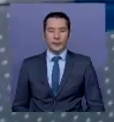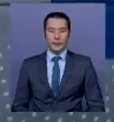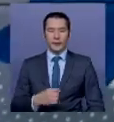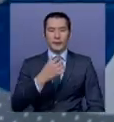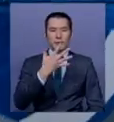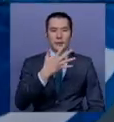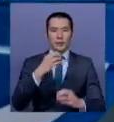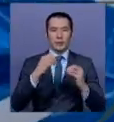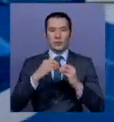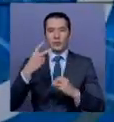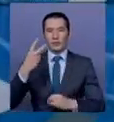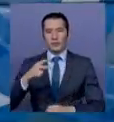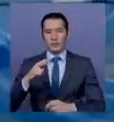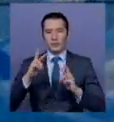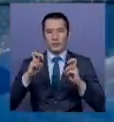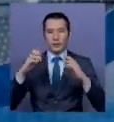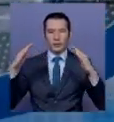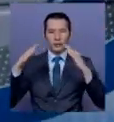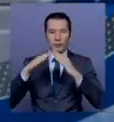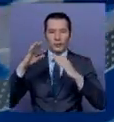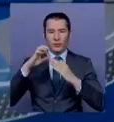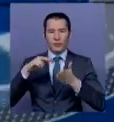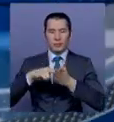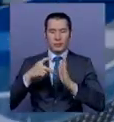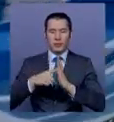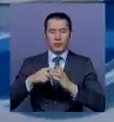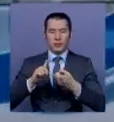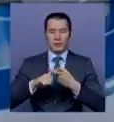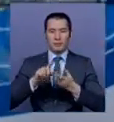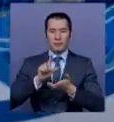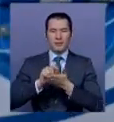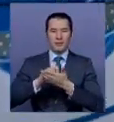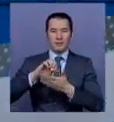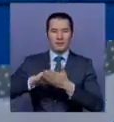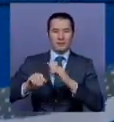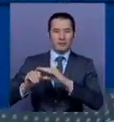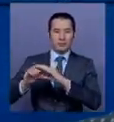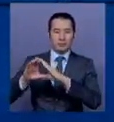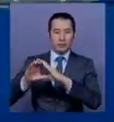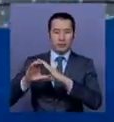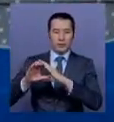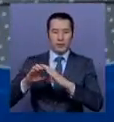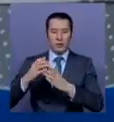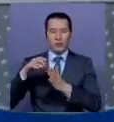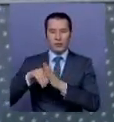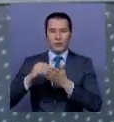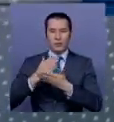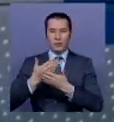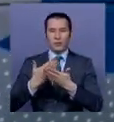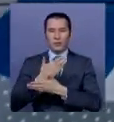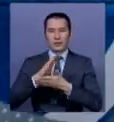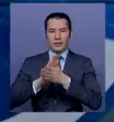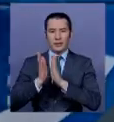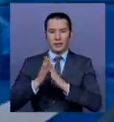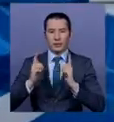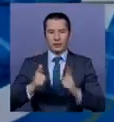5-10-20 тұрғын үй бағдарламасына бастапқы жарна ретінде зейнетақы жинағында қаражатты алуға болады. Қазір оның тетіктері қарастырылып жатыр. Тұрғын